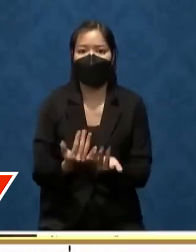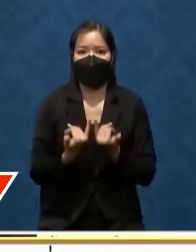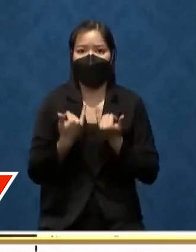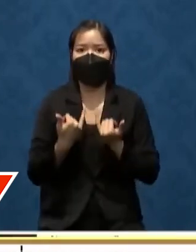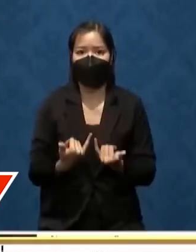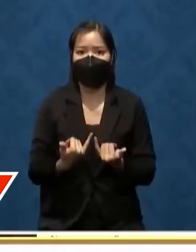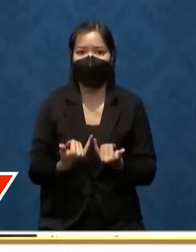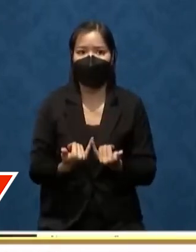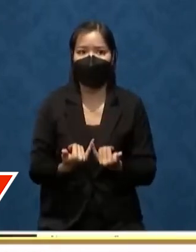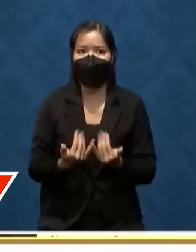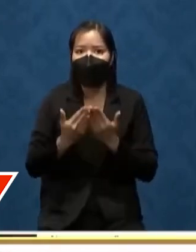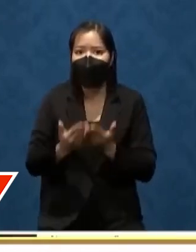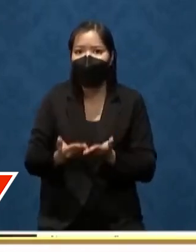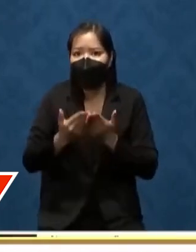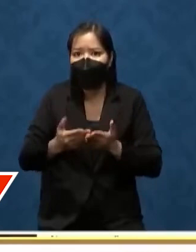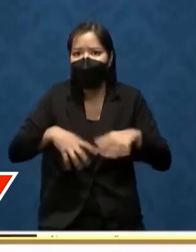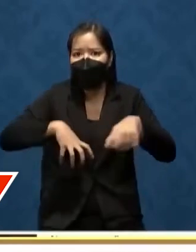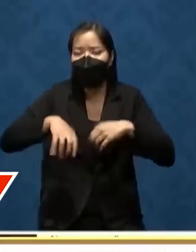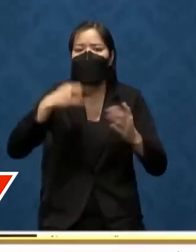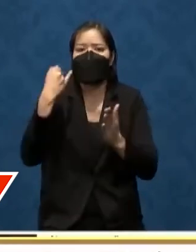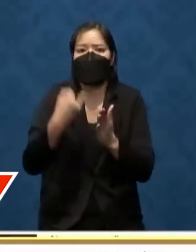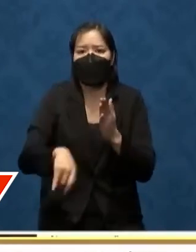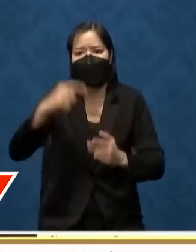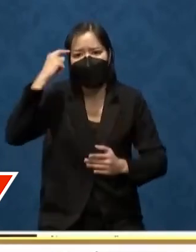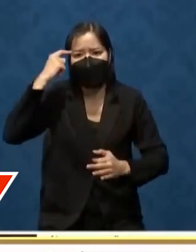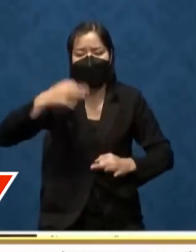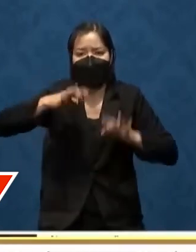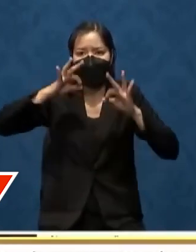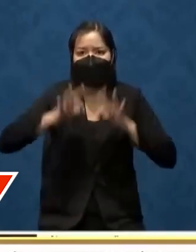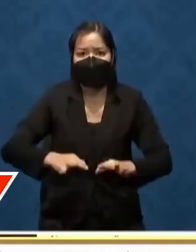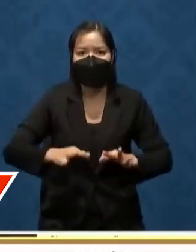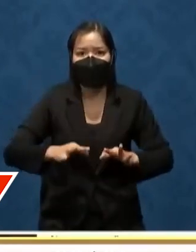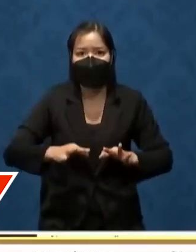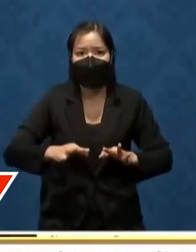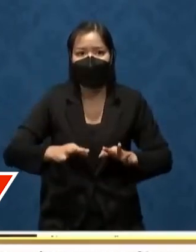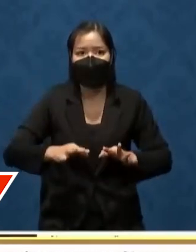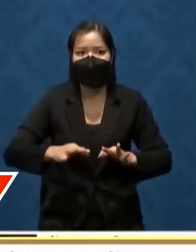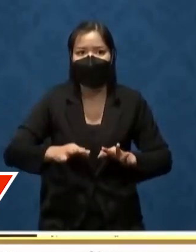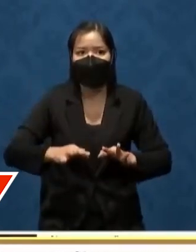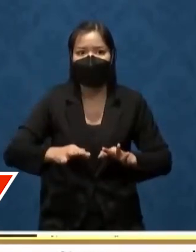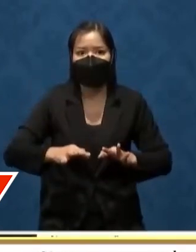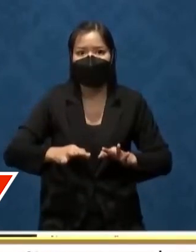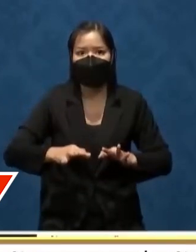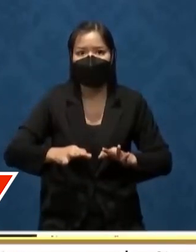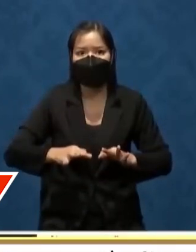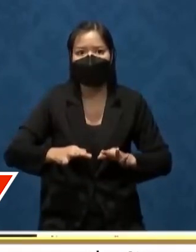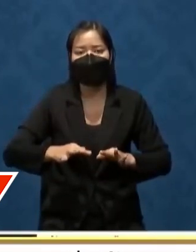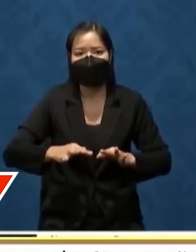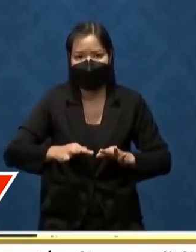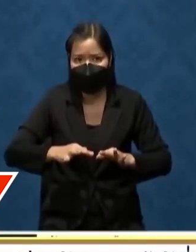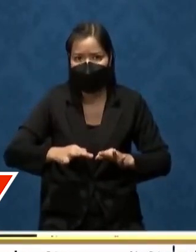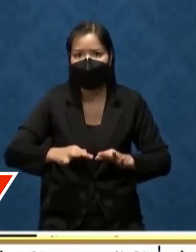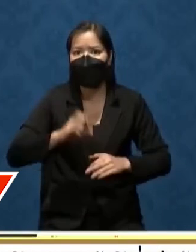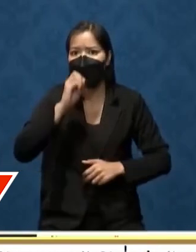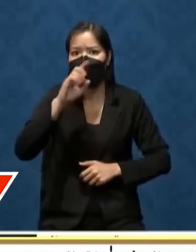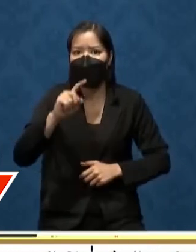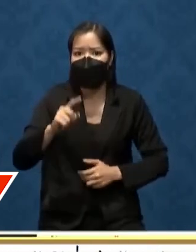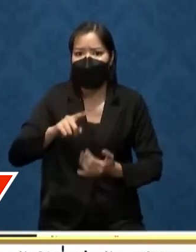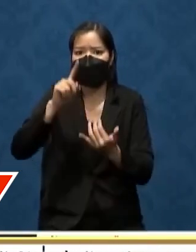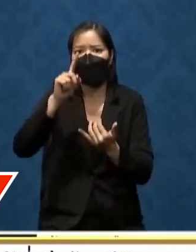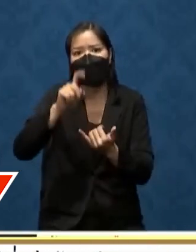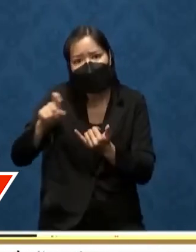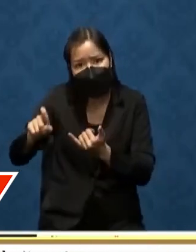กองทบบริหารผดภาสตัดสินใจแบบเรีกว่าเกิดความสญเสีย